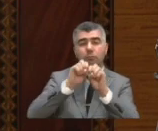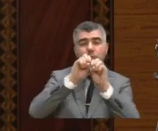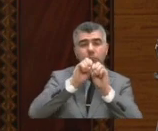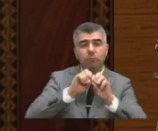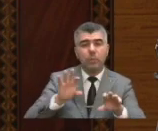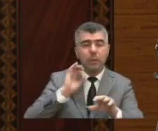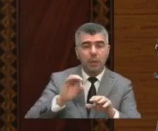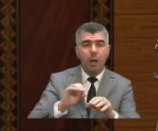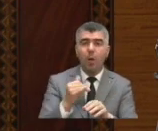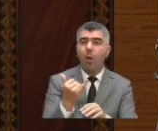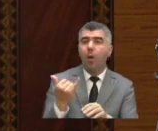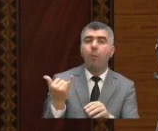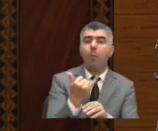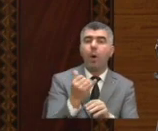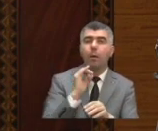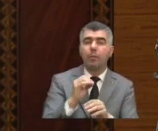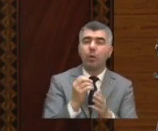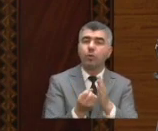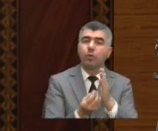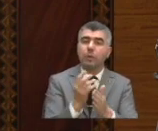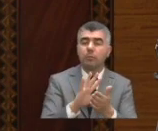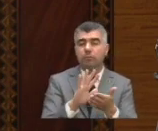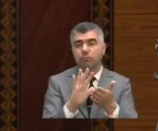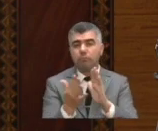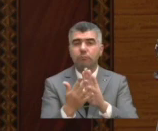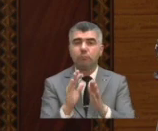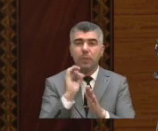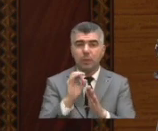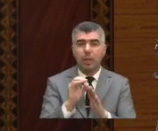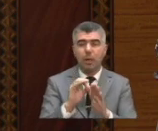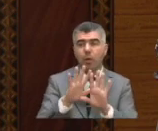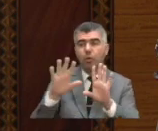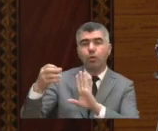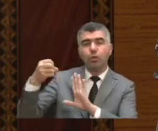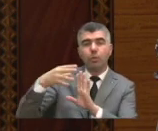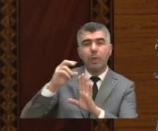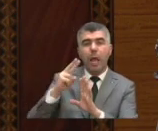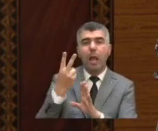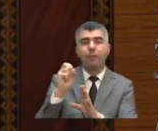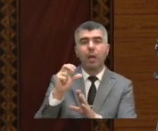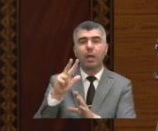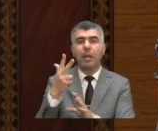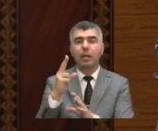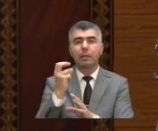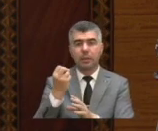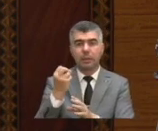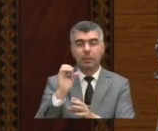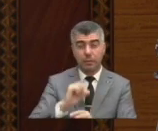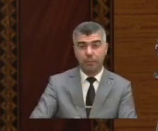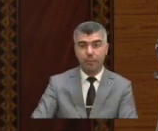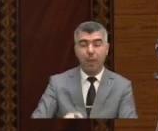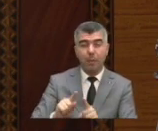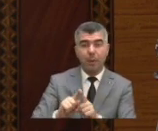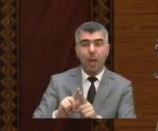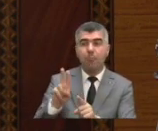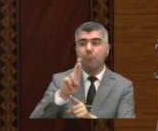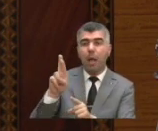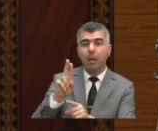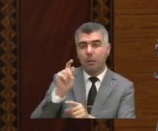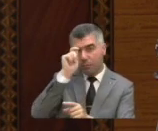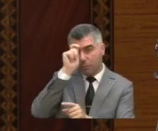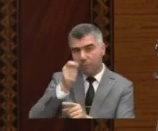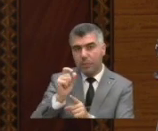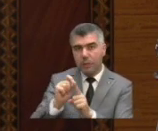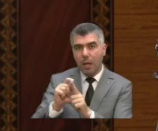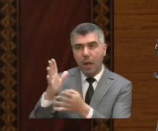من المصادر المتجدده بحلول سنه 2030 كما ستعمل على تفعيل التوجيهات الساميه لصاحب الجلاله